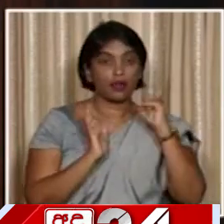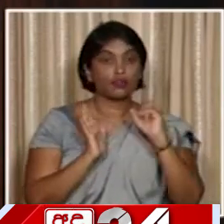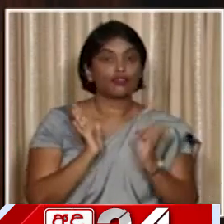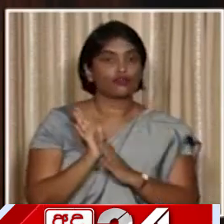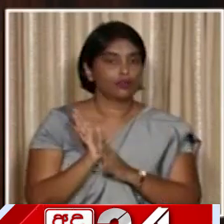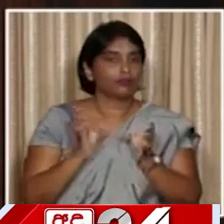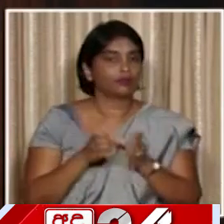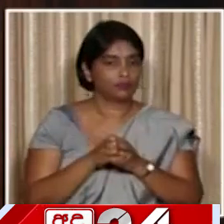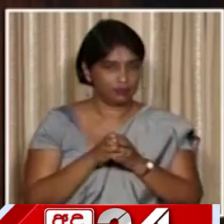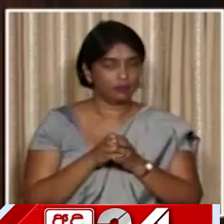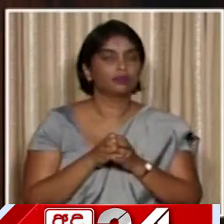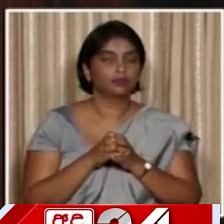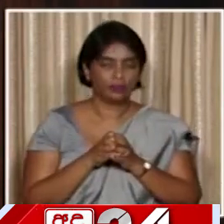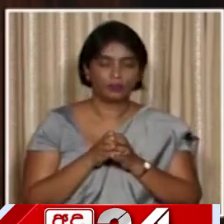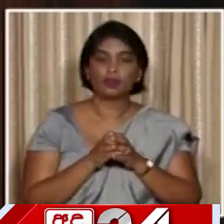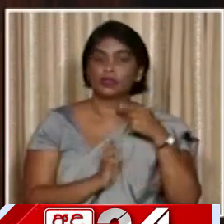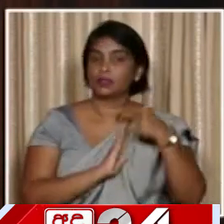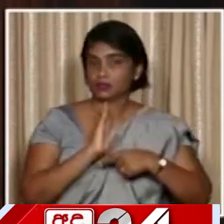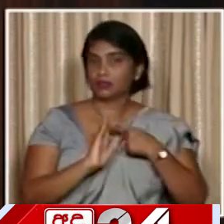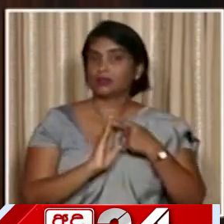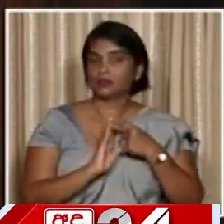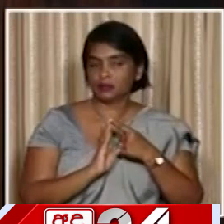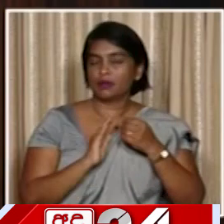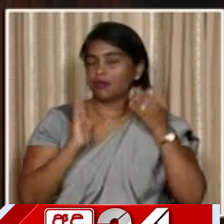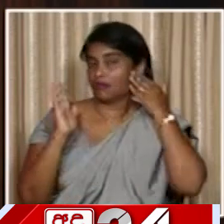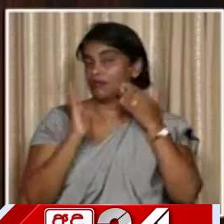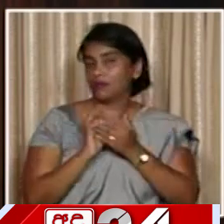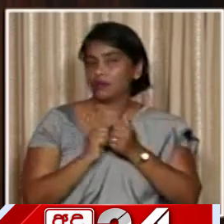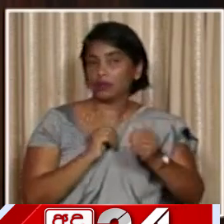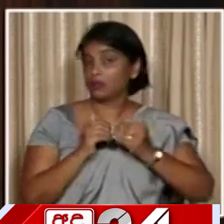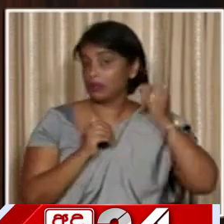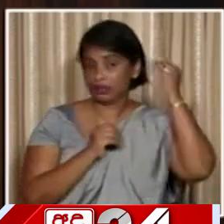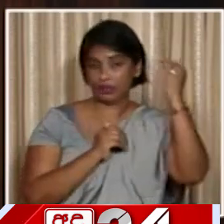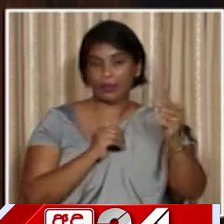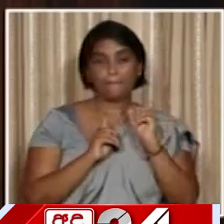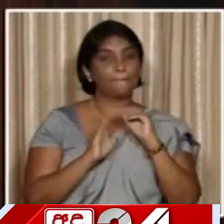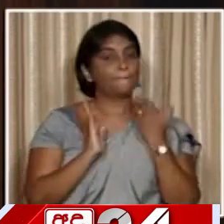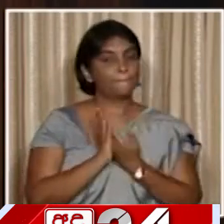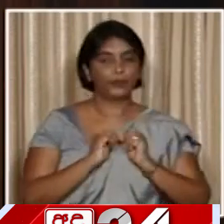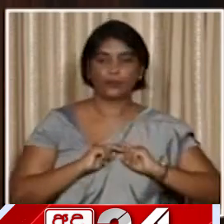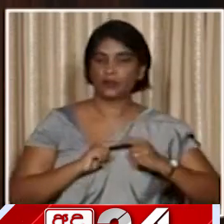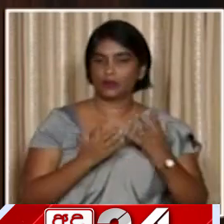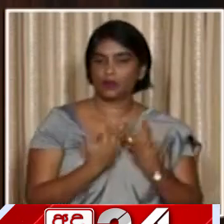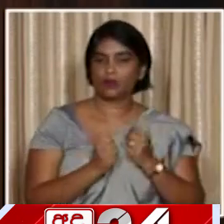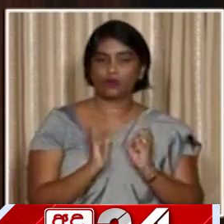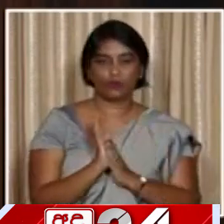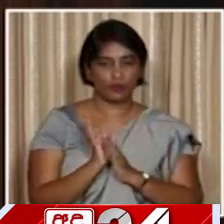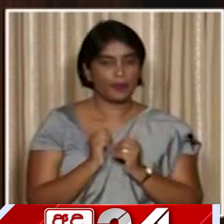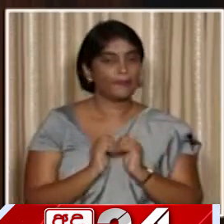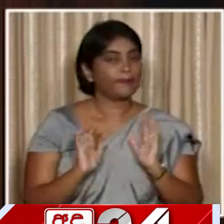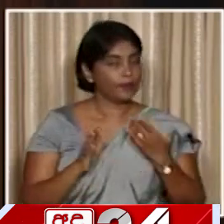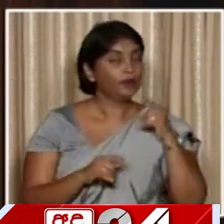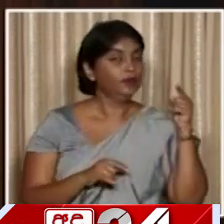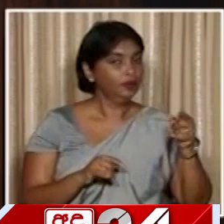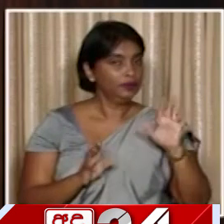එකක් ටු ට්‍රාන්ස්ෆෝම් ශ්‍රී ලංකා කියන සංකල්පය යටතේ දිගු කාලීන ප්‍රතිපත්ති ක්‍රියාත්මක කිරීමට අවශ්‍ය කොමිසමක් පිහිටවන්න ඒ